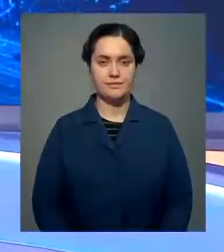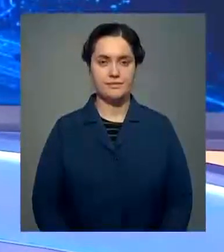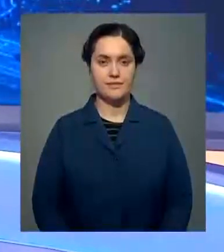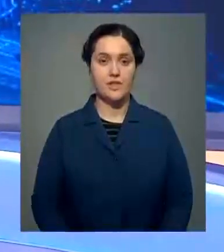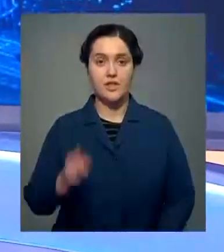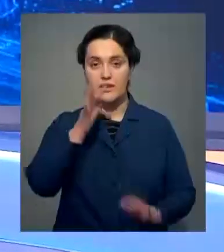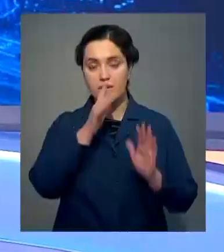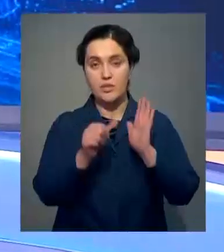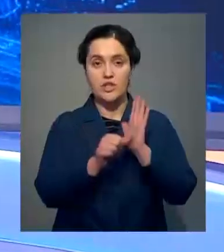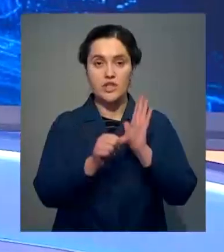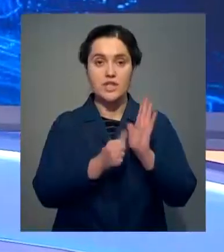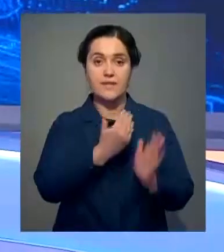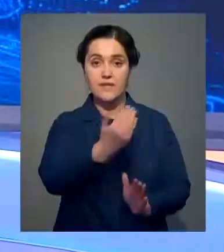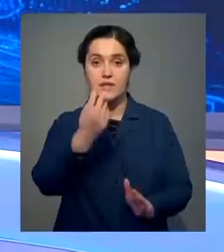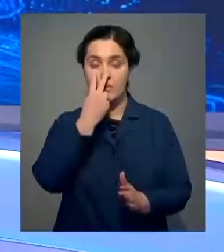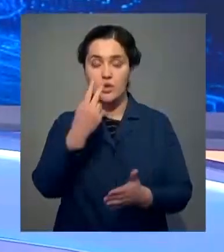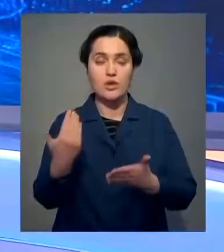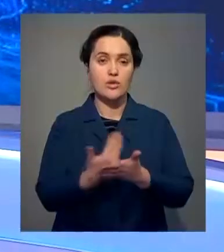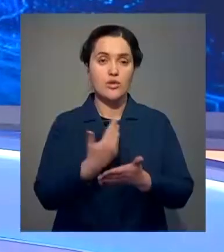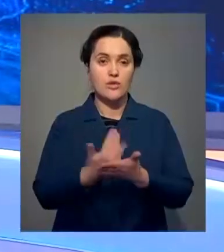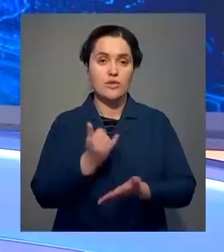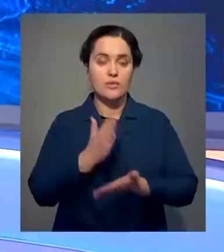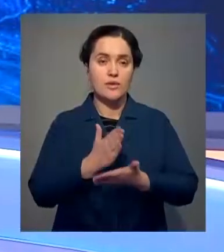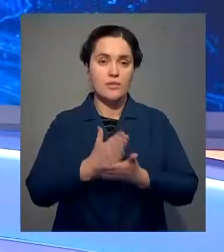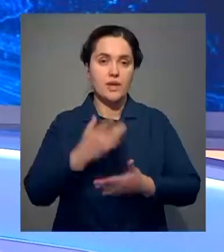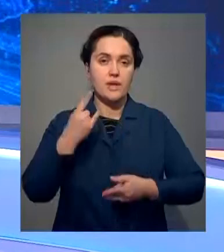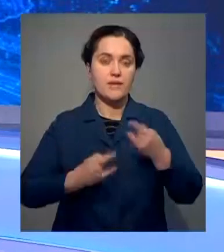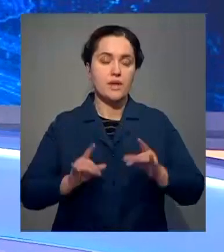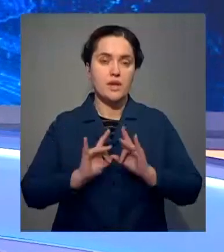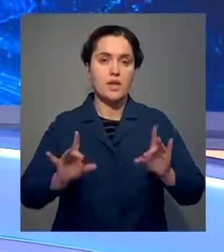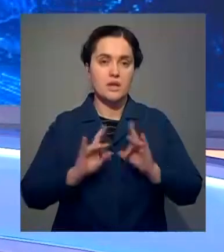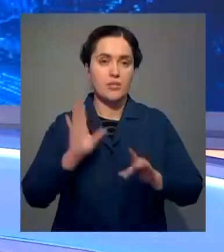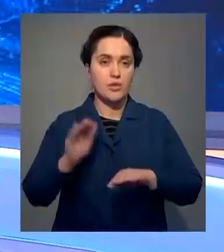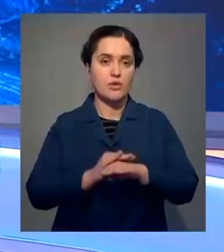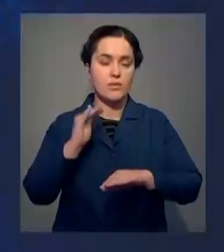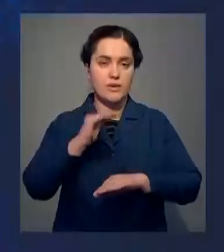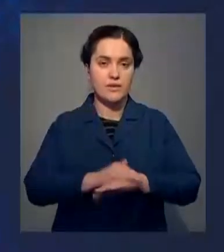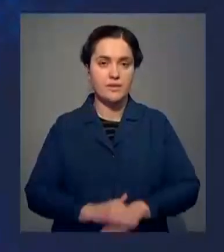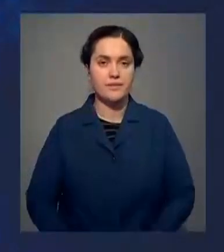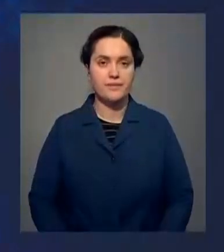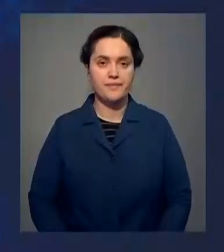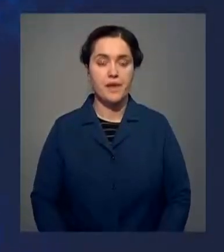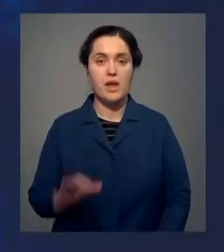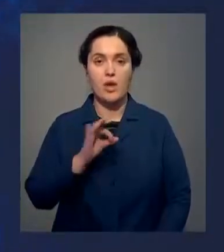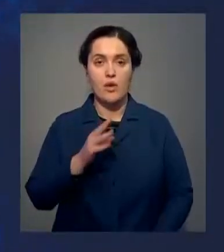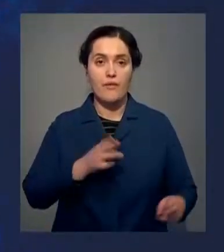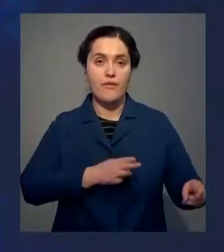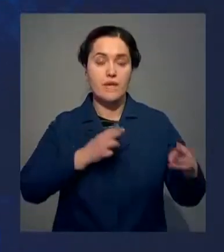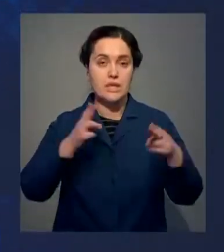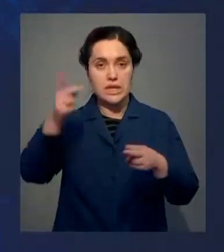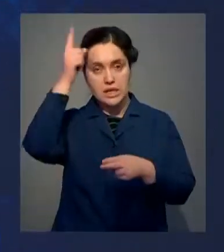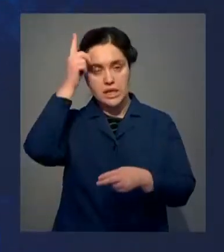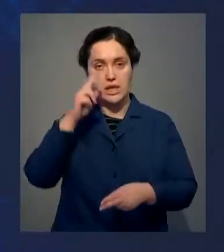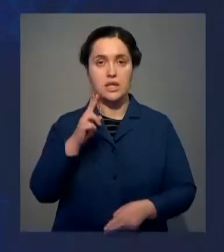Столица 18 часов. Вы смотрите новости. С вами Динара Саду и Виктория Антонишина. Добрый вечер. В ходе официального визита в